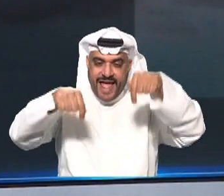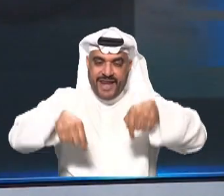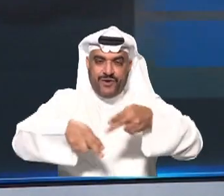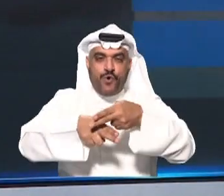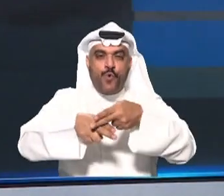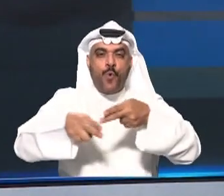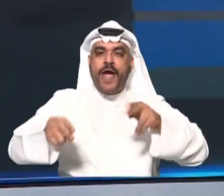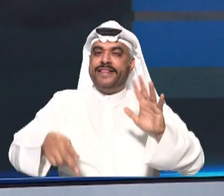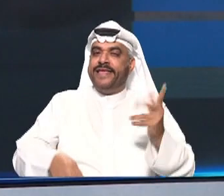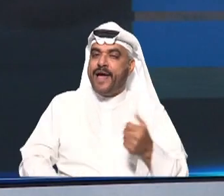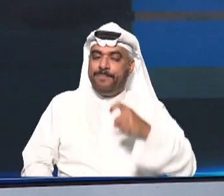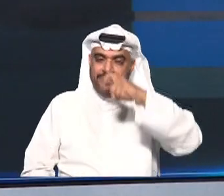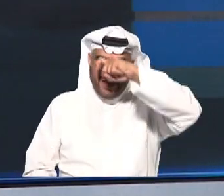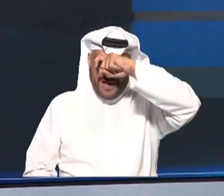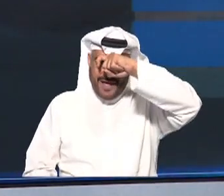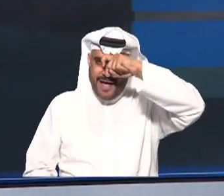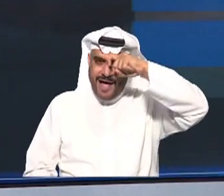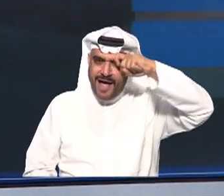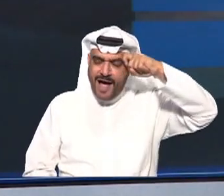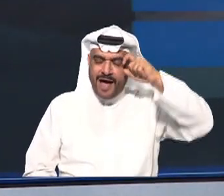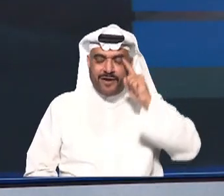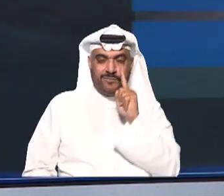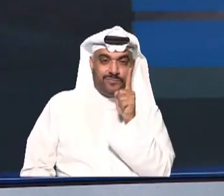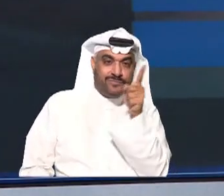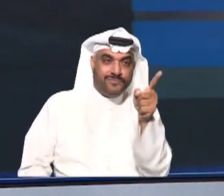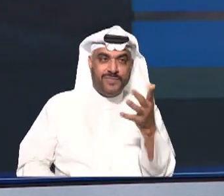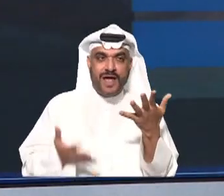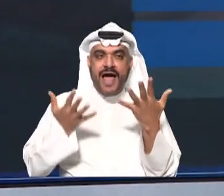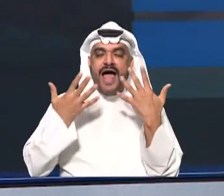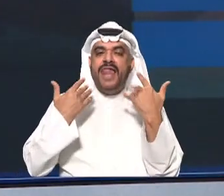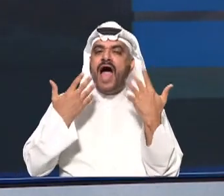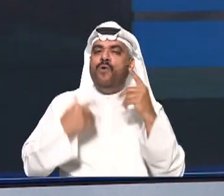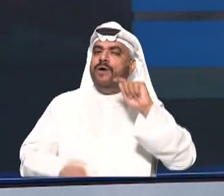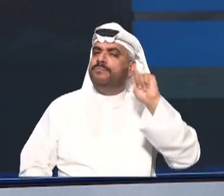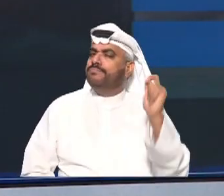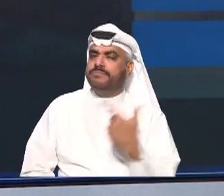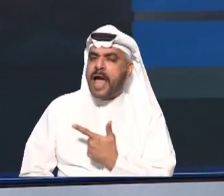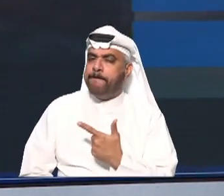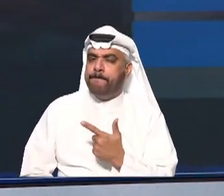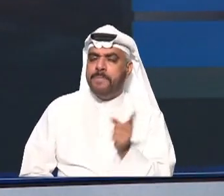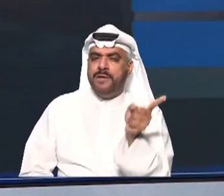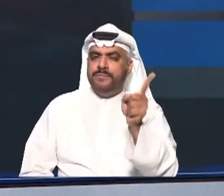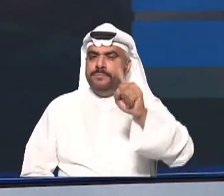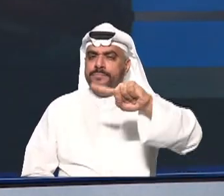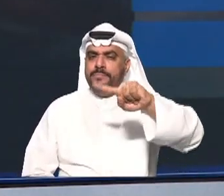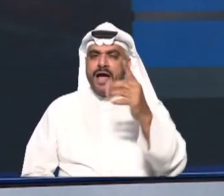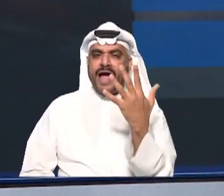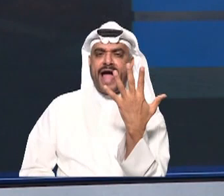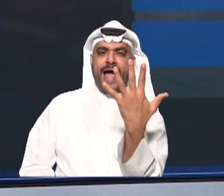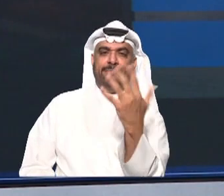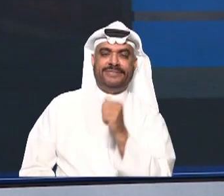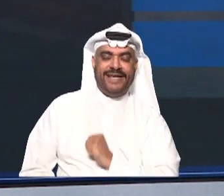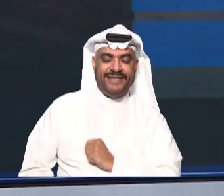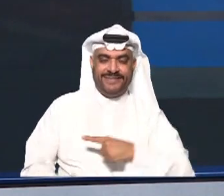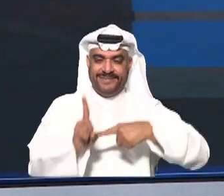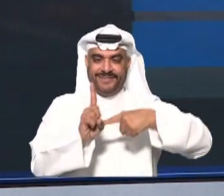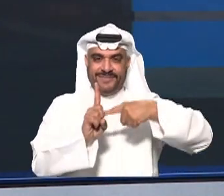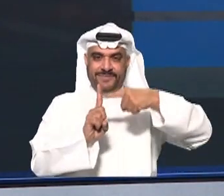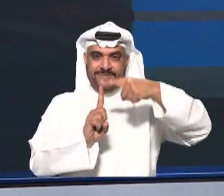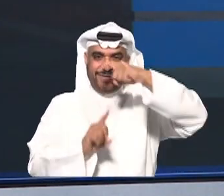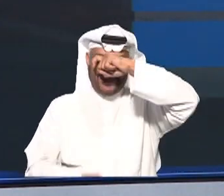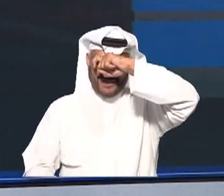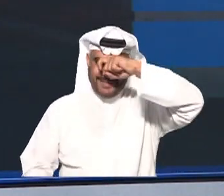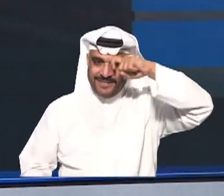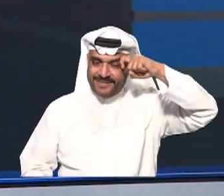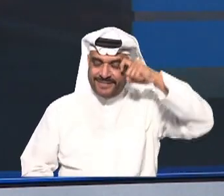الكويت. أجواء حارة إلى مائلة للحرارة والرياح شرقية سرعتها 5 كيلومتر في الساعة. درجة الحرارة الحالية 37 درجة